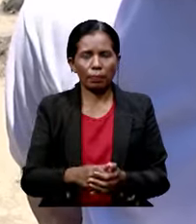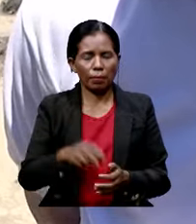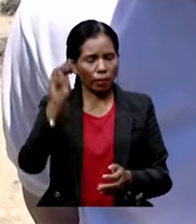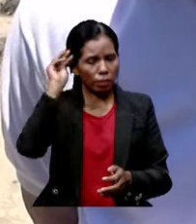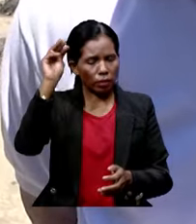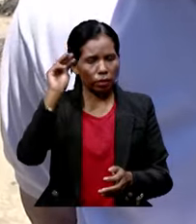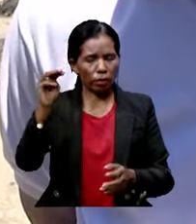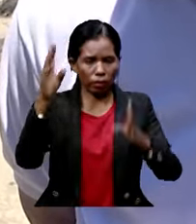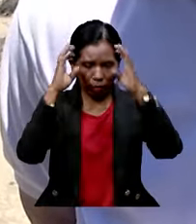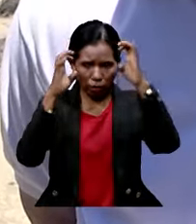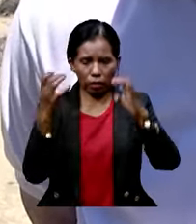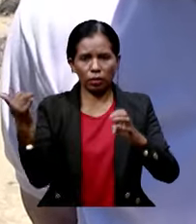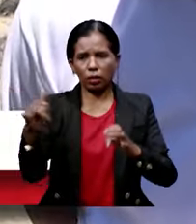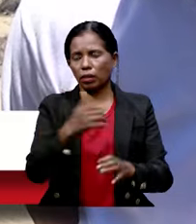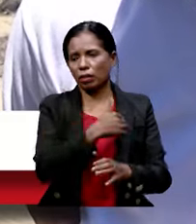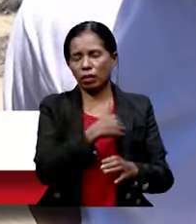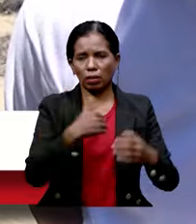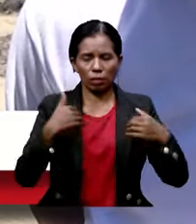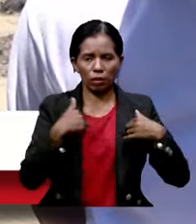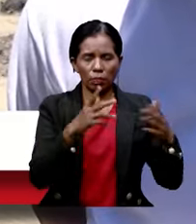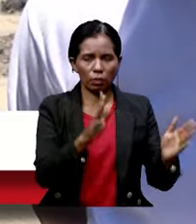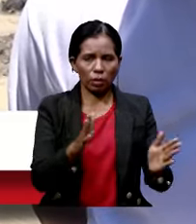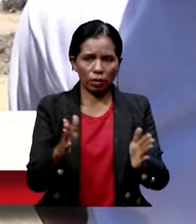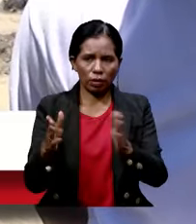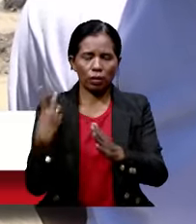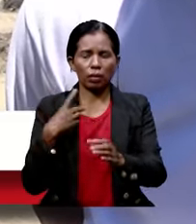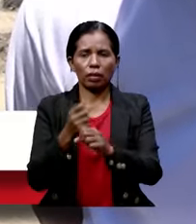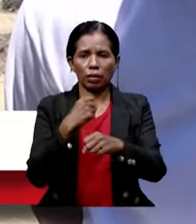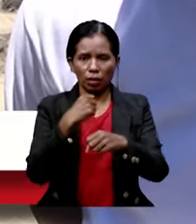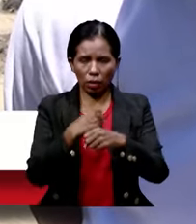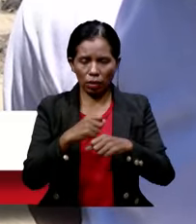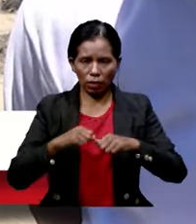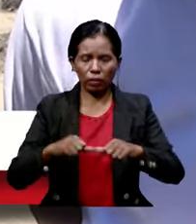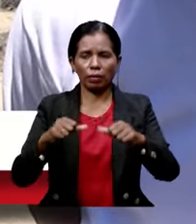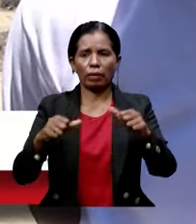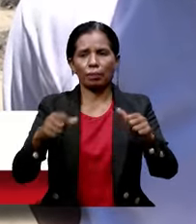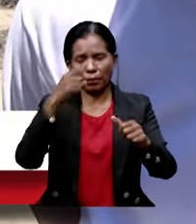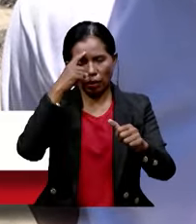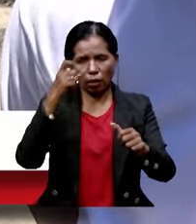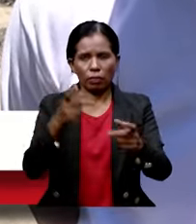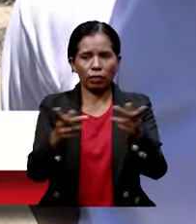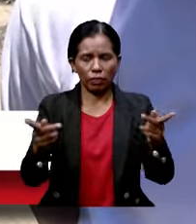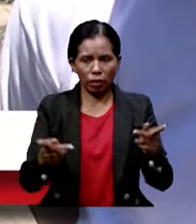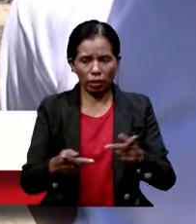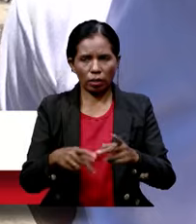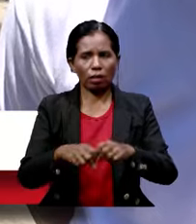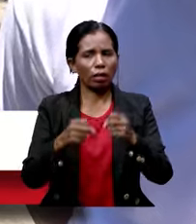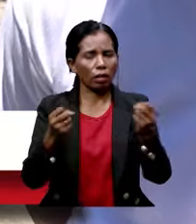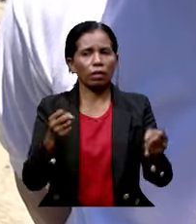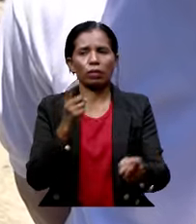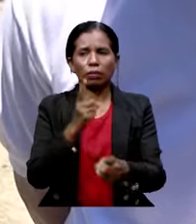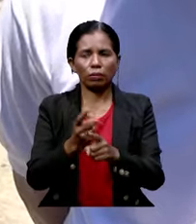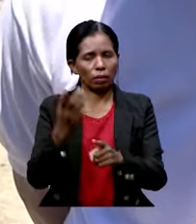karik sira sira ukiya planu buat rumah ita tinggi halau dadaun ono buat rumah tamba kondisaun ne grave tetes ya ya